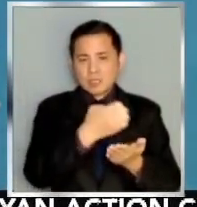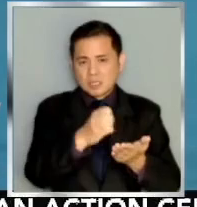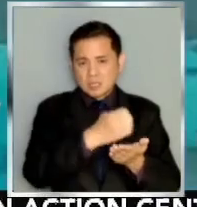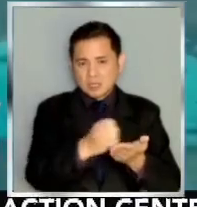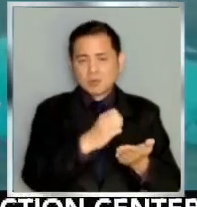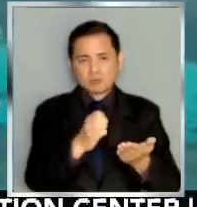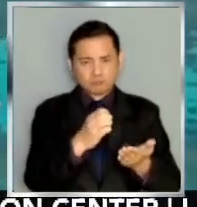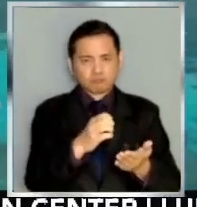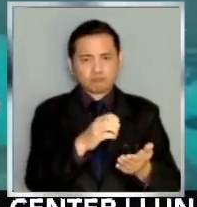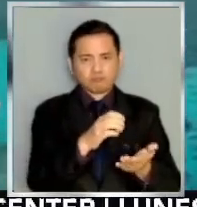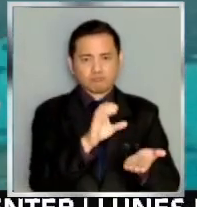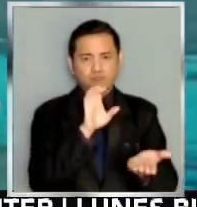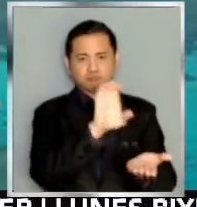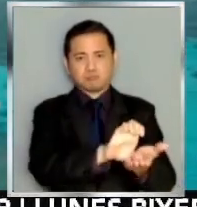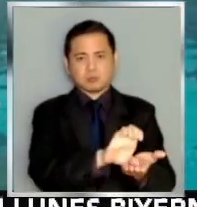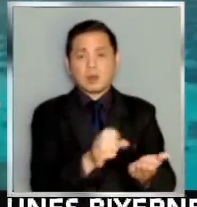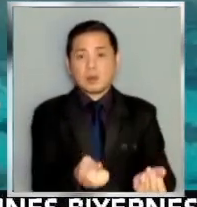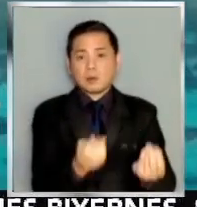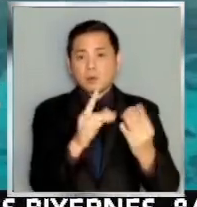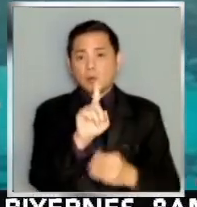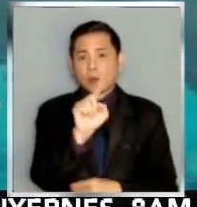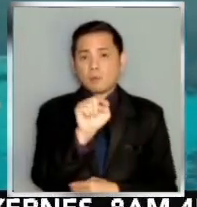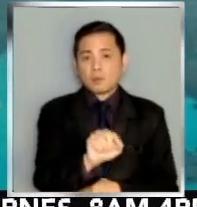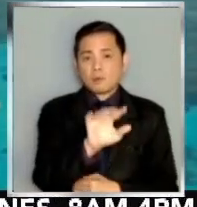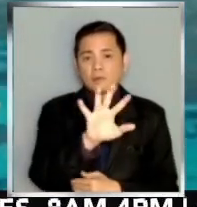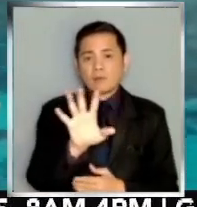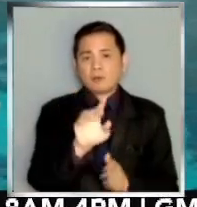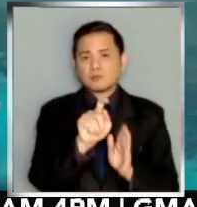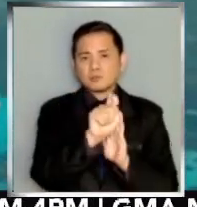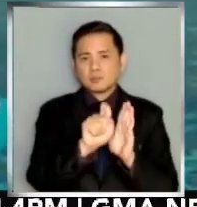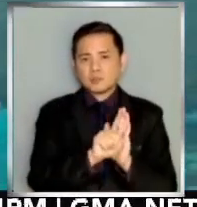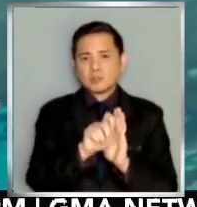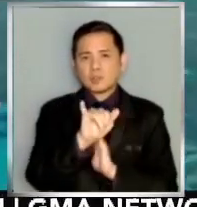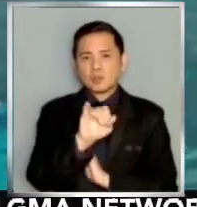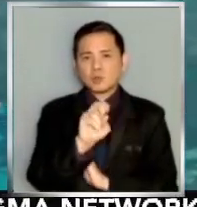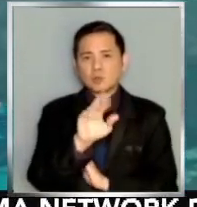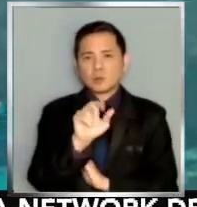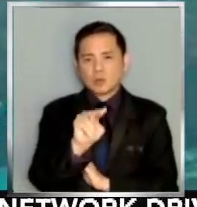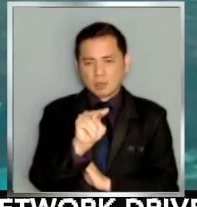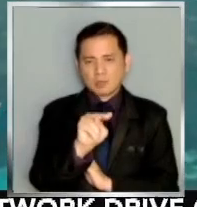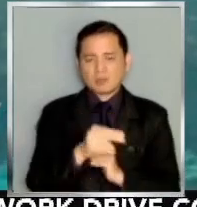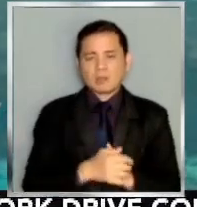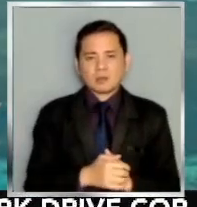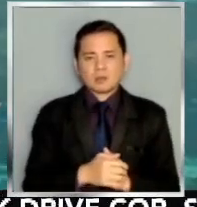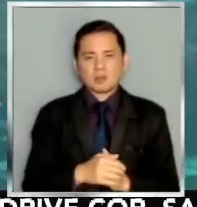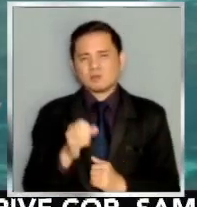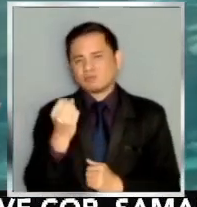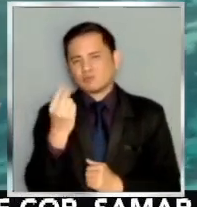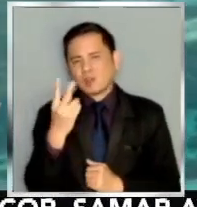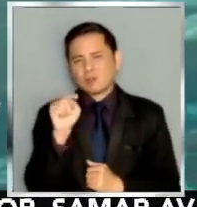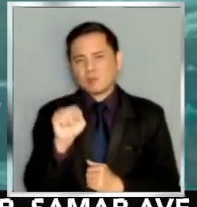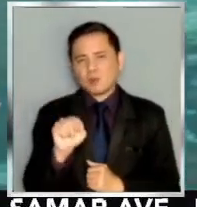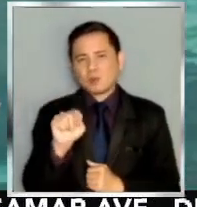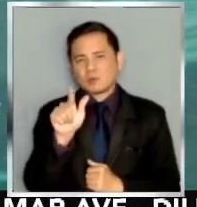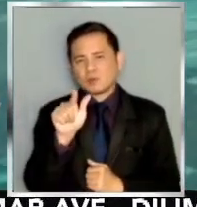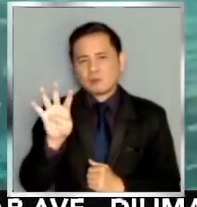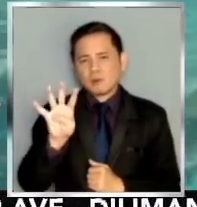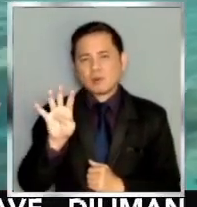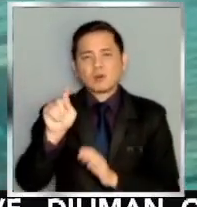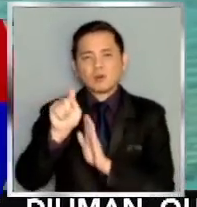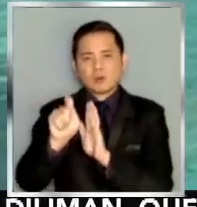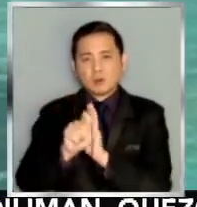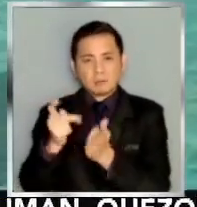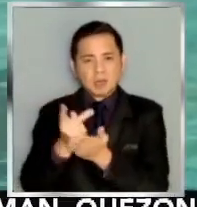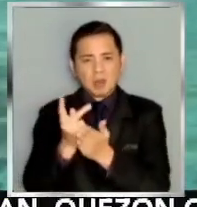nasa 1.55 trillion Chinese yuan o katumbas ng 12.4 trillion pesos. Kinukuha pa namin ang panig ng